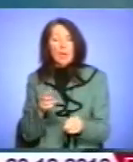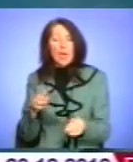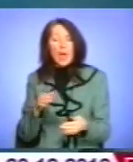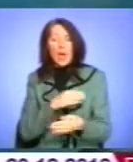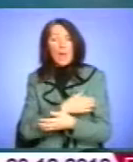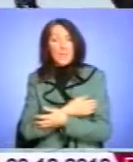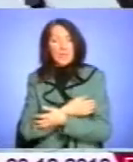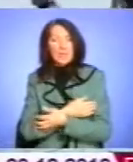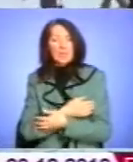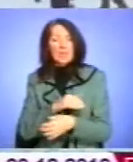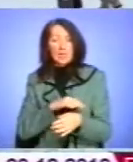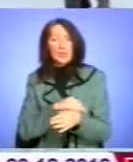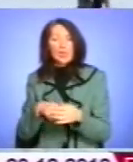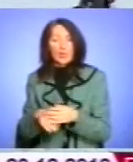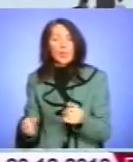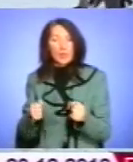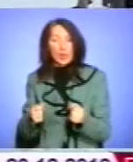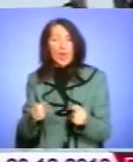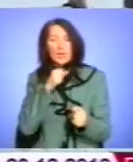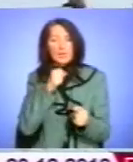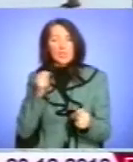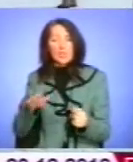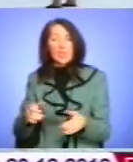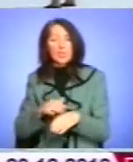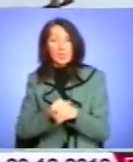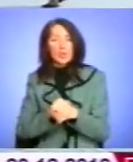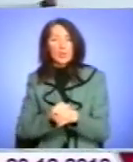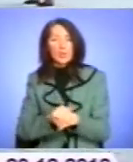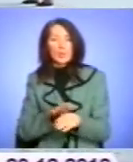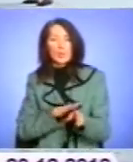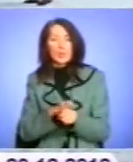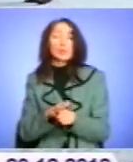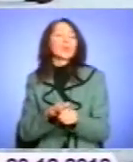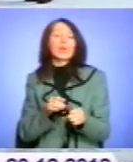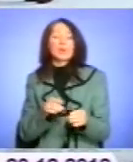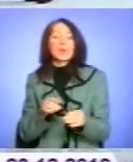руку. Виконання простих правил – запорука здоров'я і благополуччя вашої родини.